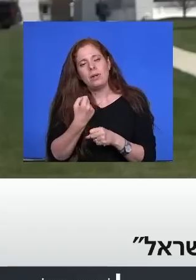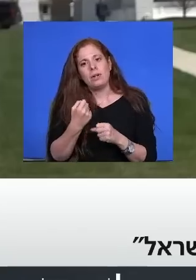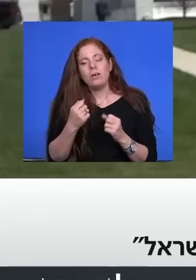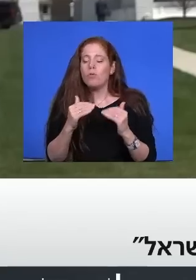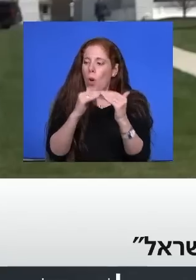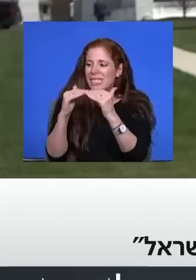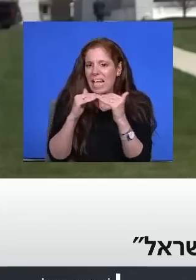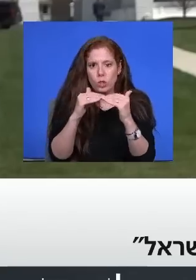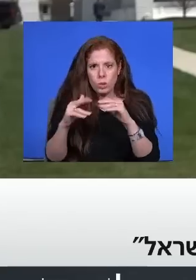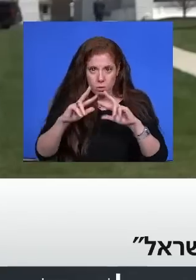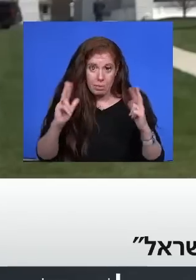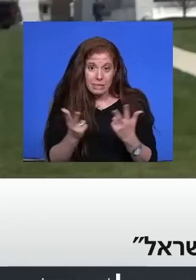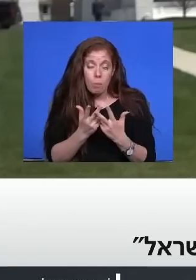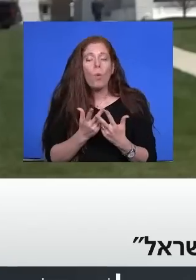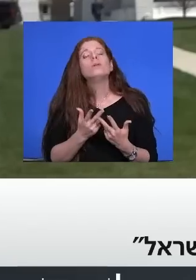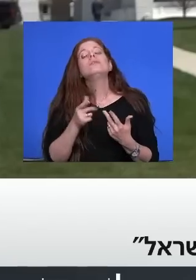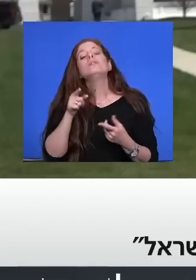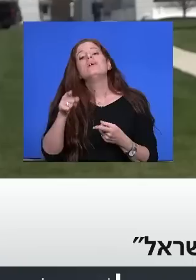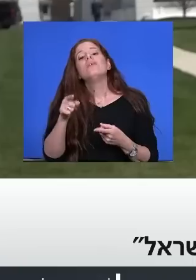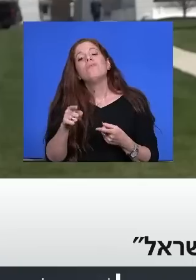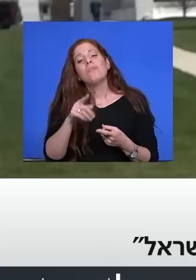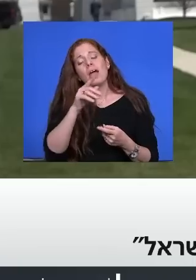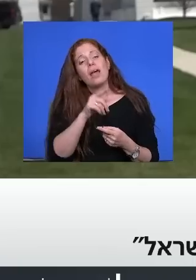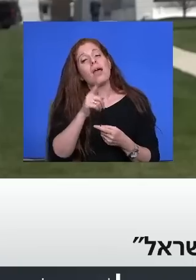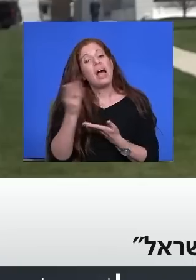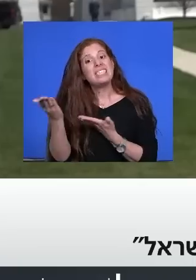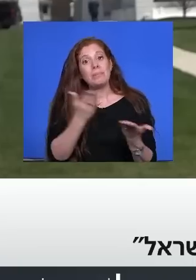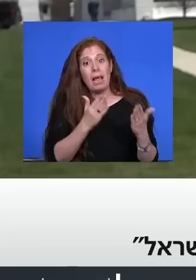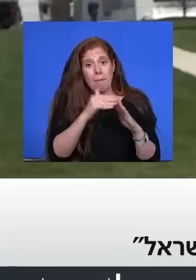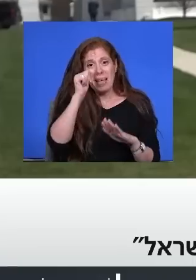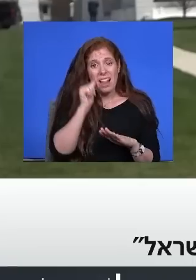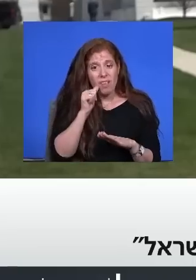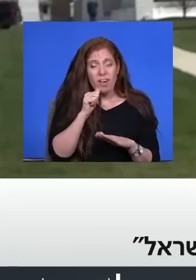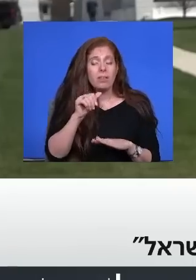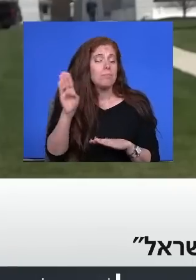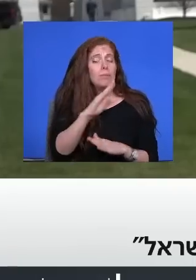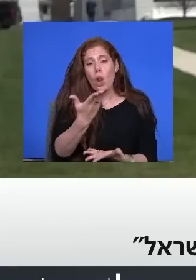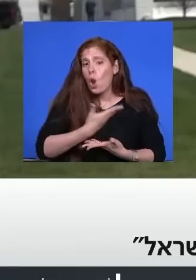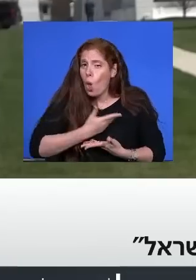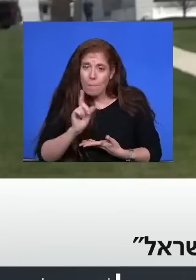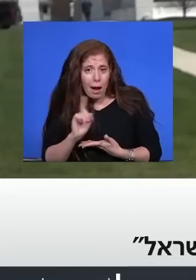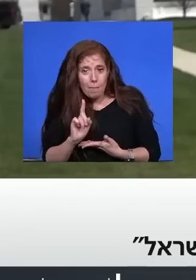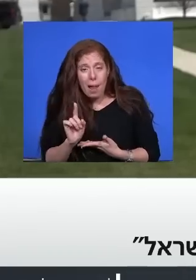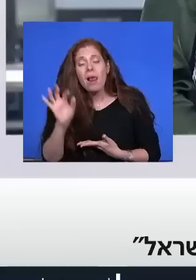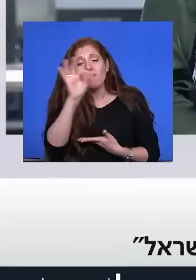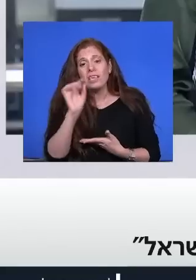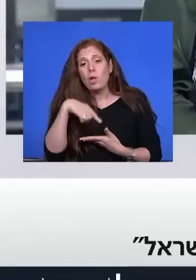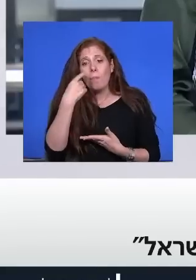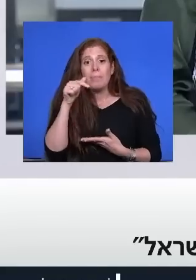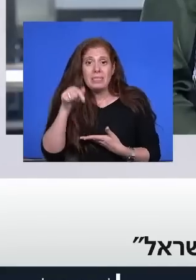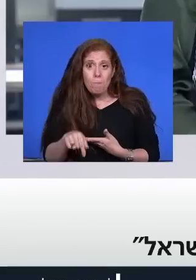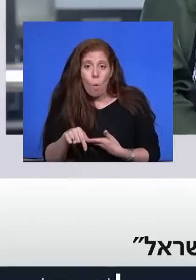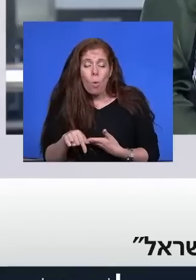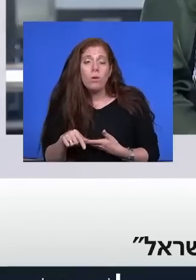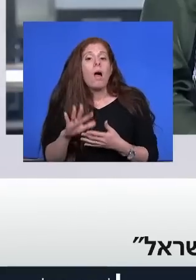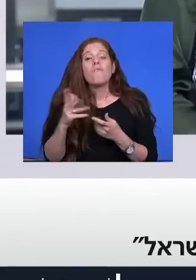גם באגף המתנות והסוכריות, הרי הזמנה לבית הלבן כאן נתניהו לא מקבל כרגע, ועדיין אומרים את זה פה בבית הלבן. מה לגבי